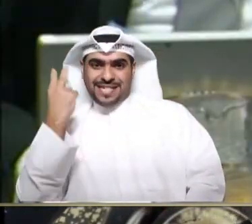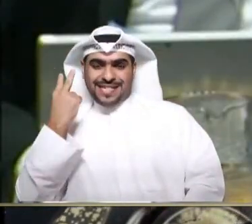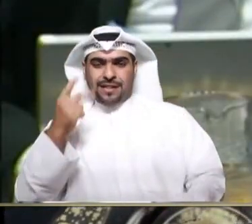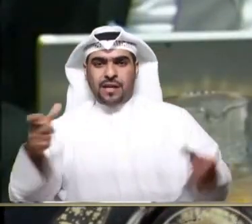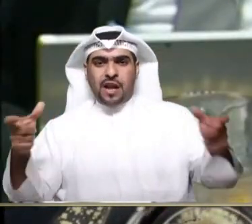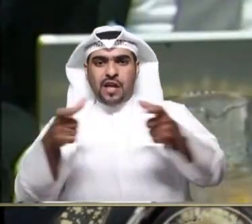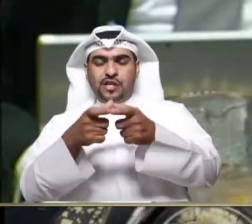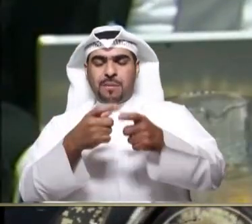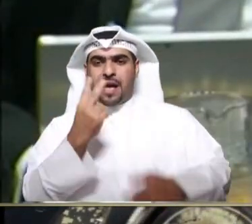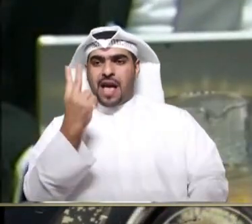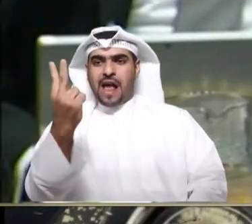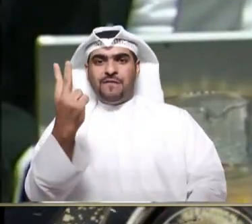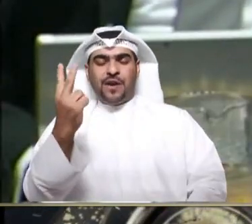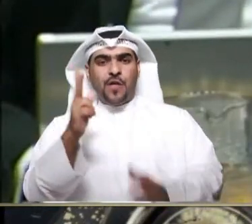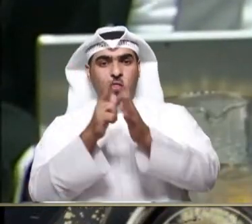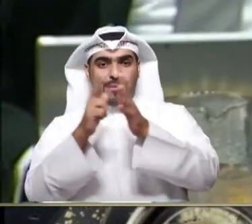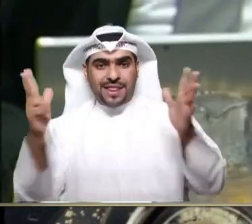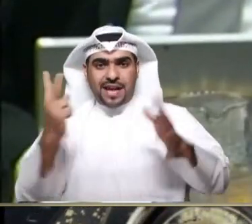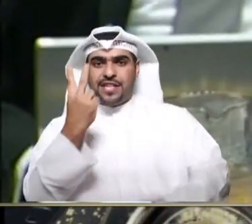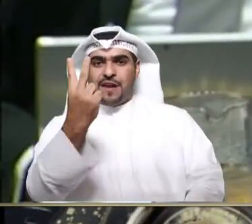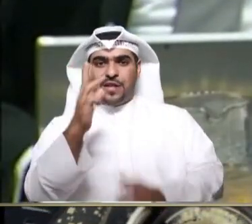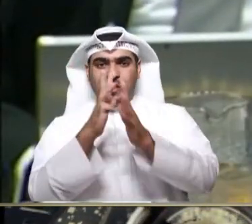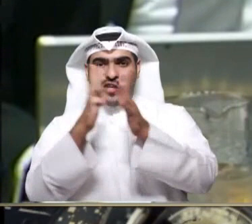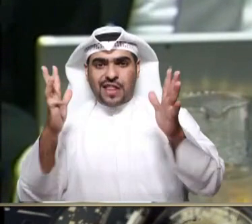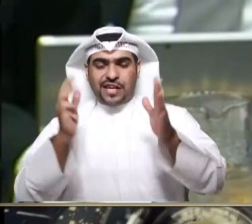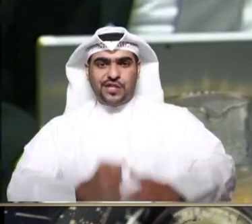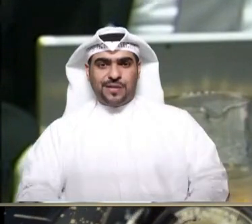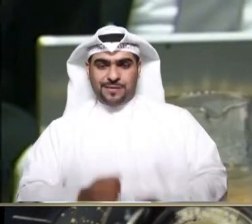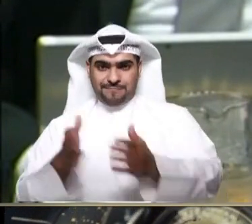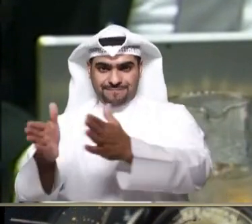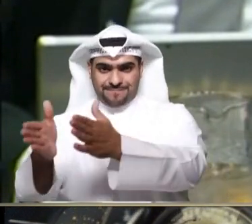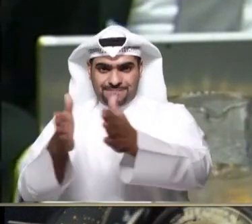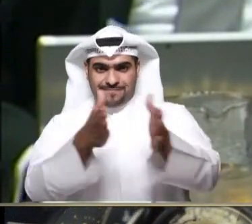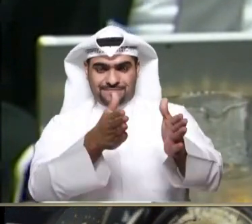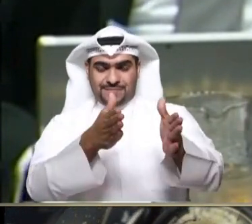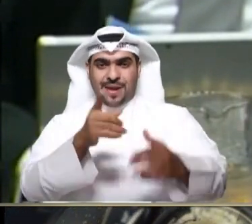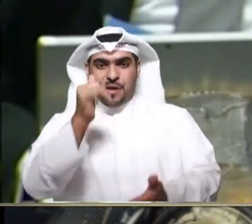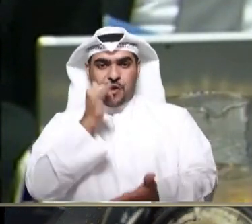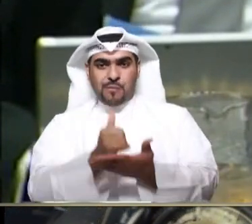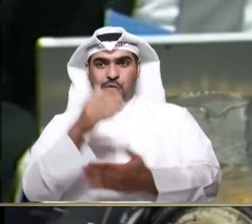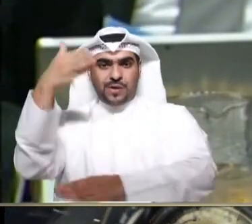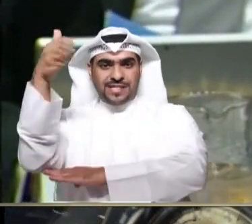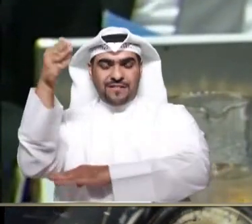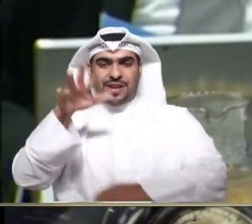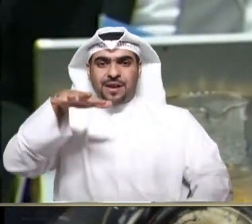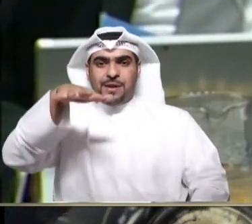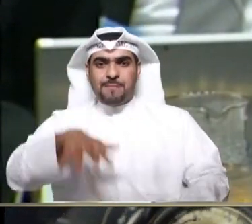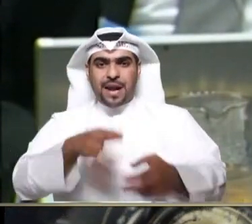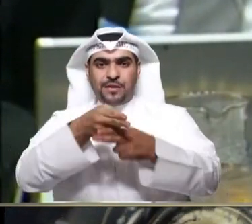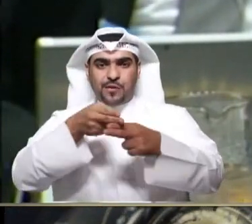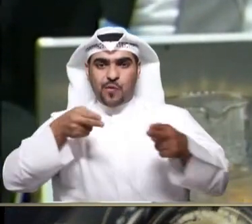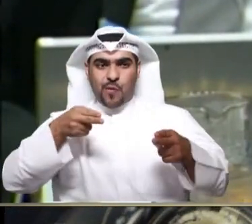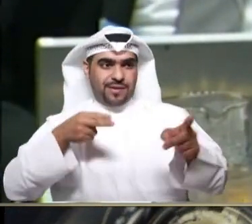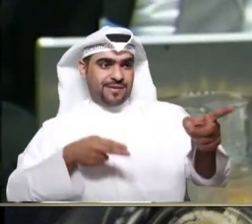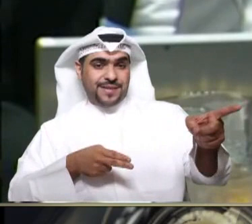للفترة من 2018 و2019. وقد صرح مندوب دولة الكويت الدائم لدى الأمم المتحدة السفير